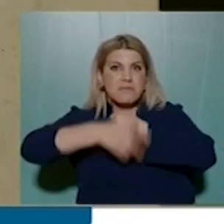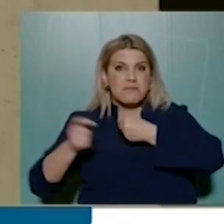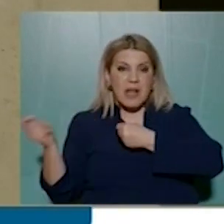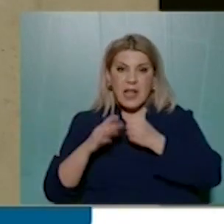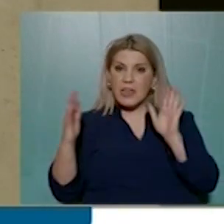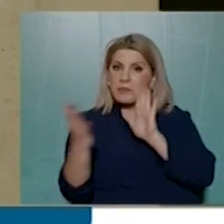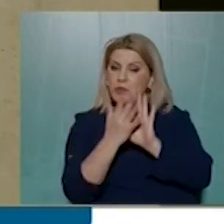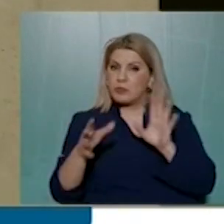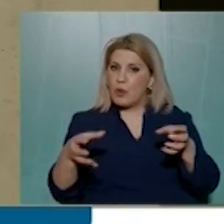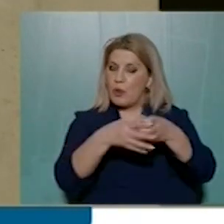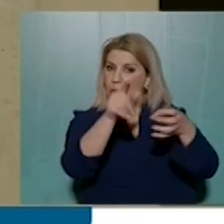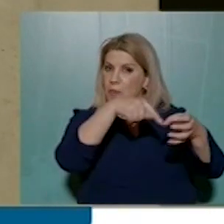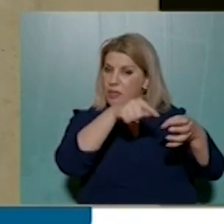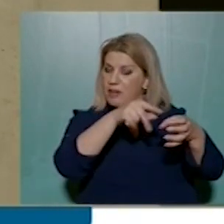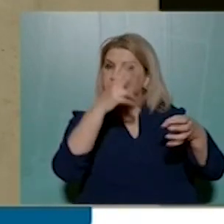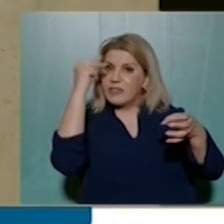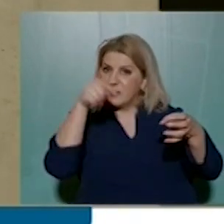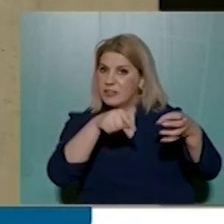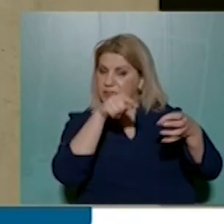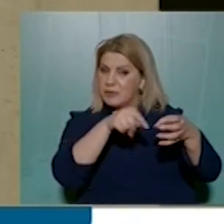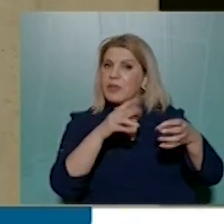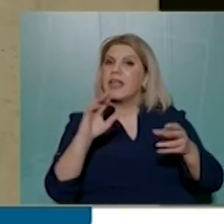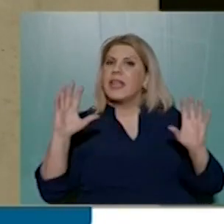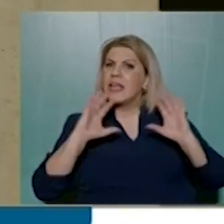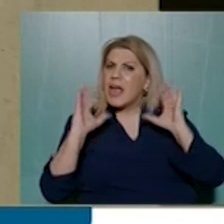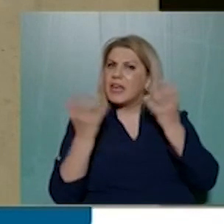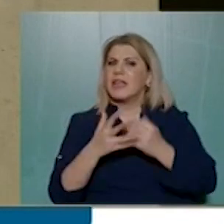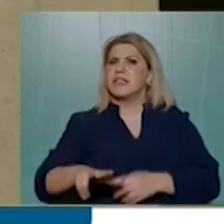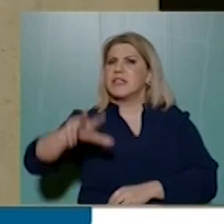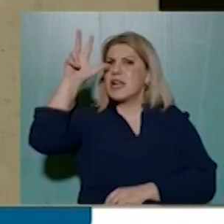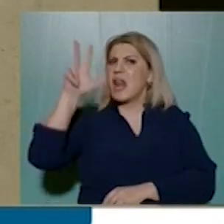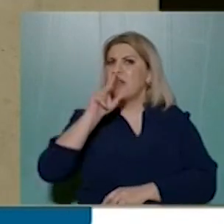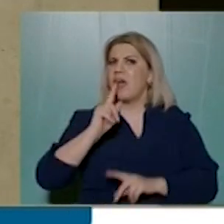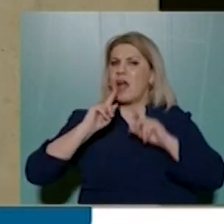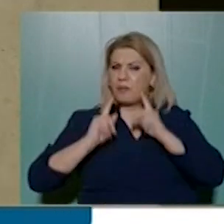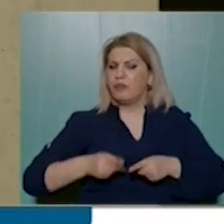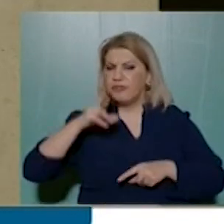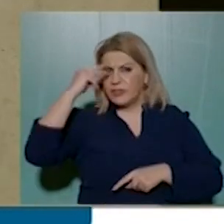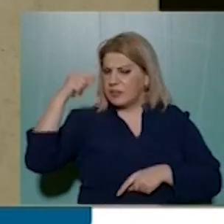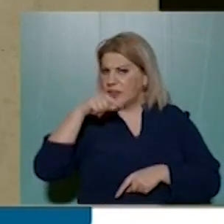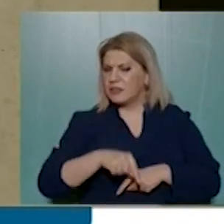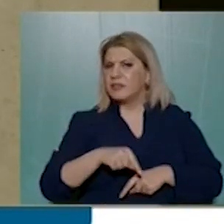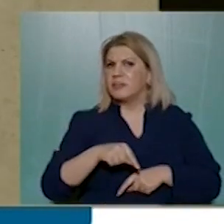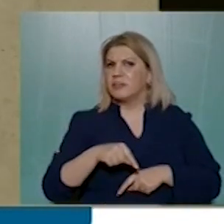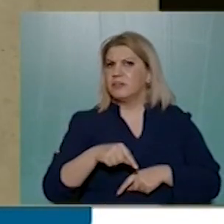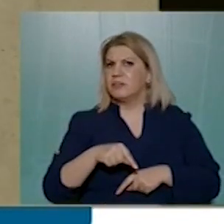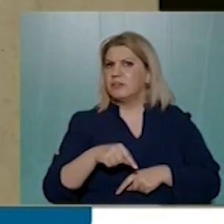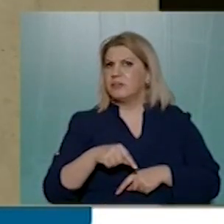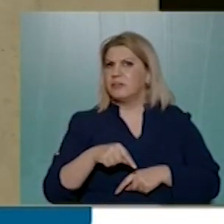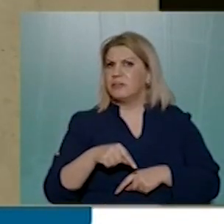αντιμετωπίσουν τις μαζικές διαδικασίες που μέσα από γενικές συνελεύσεις έχουν αποφασίσει οι φοιτητές μαζικές